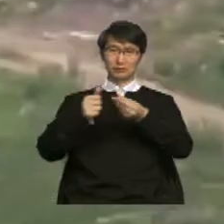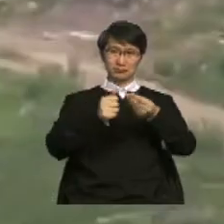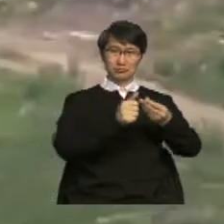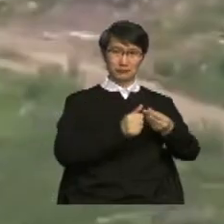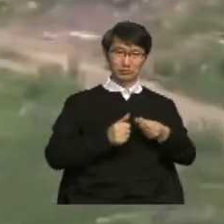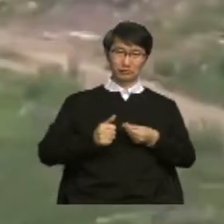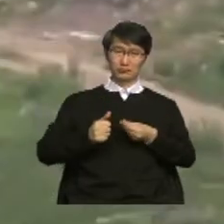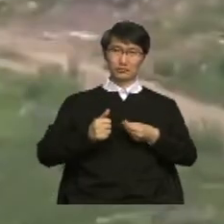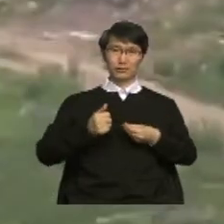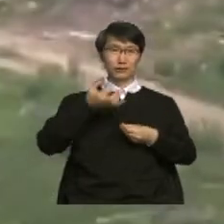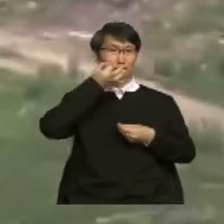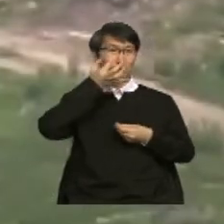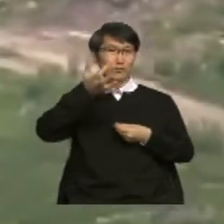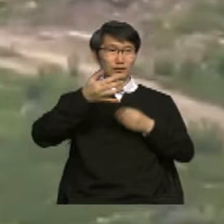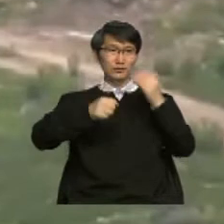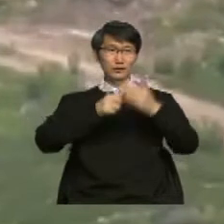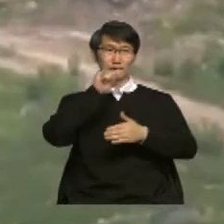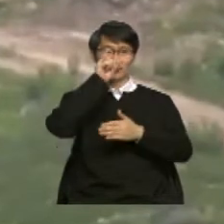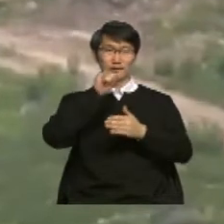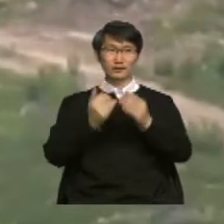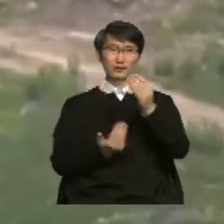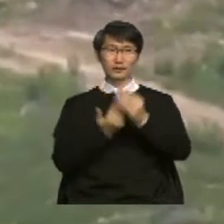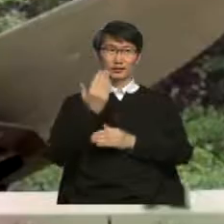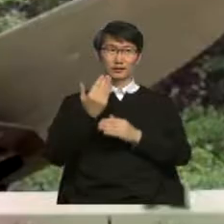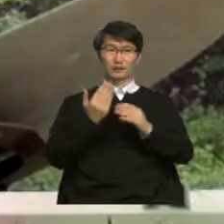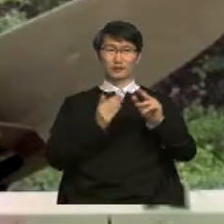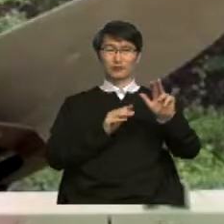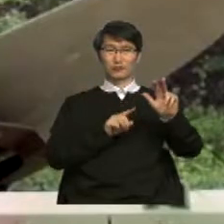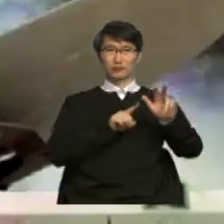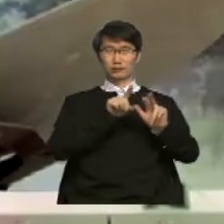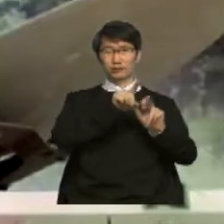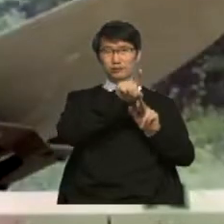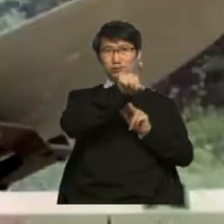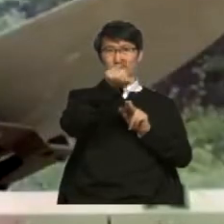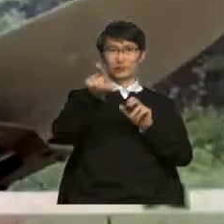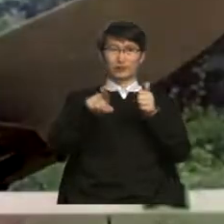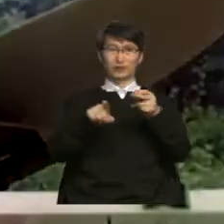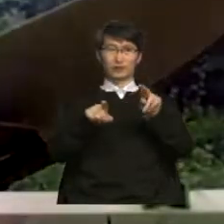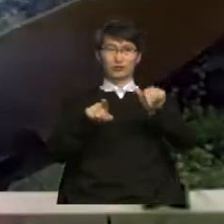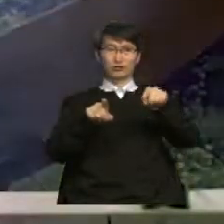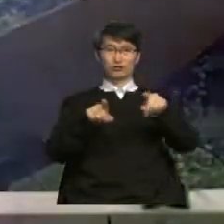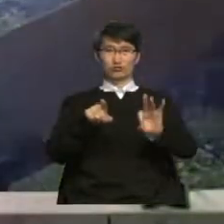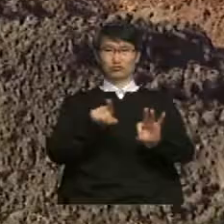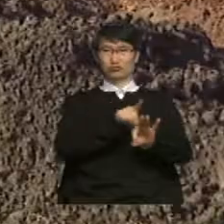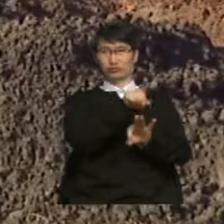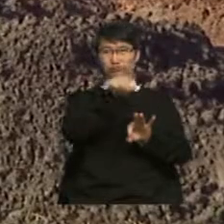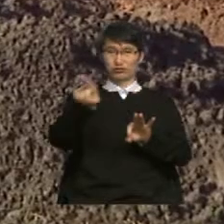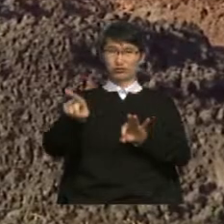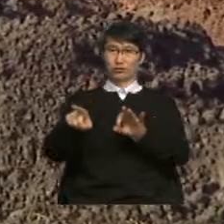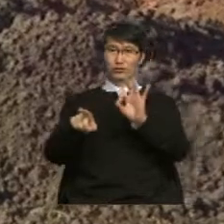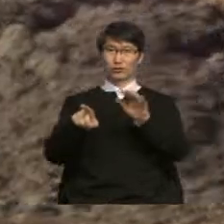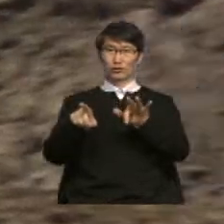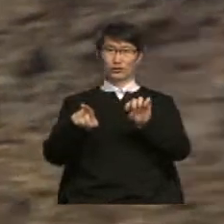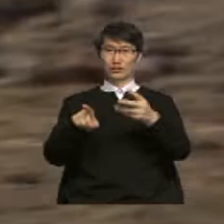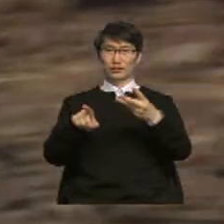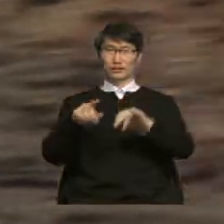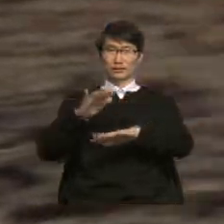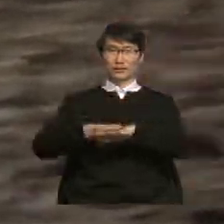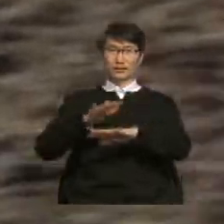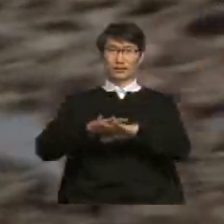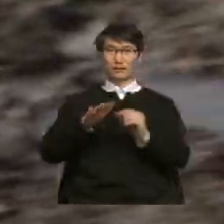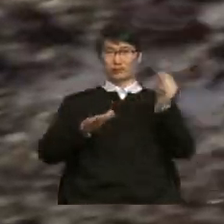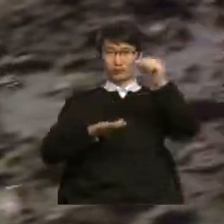시범이 진행됐습니다. 여기서 발사한 중거리 유도 무기인 현궁 한 발이 인근 용천리 논으로